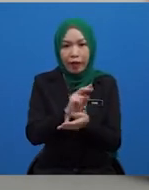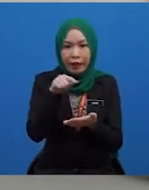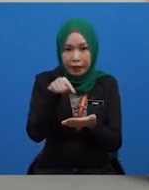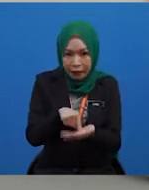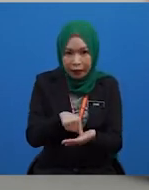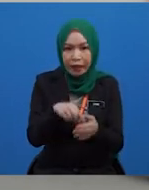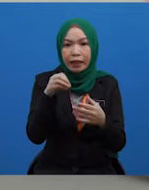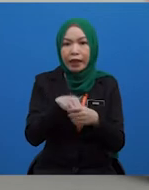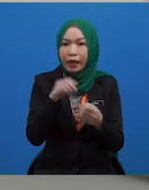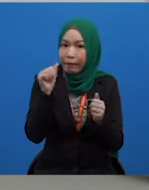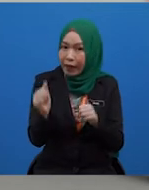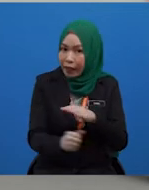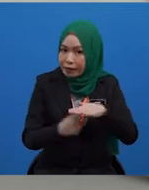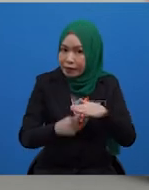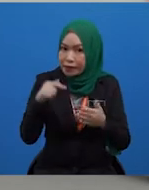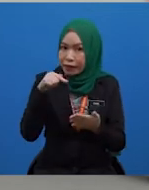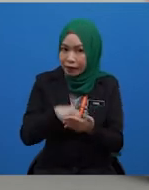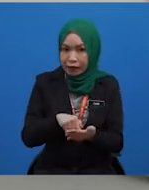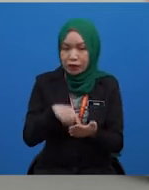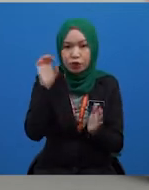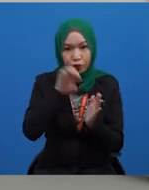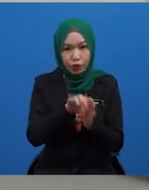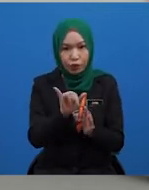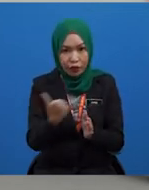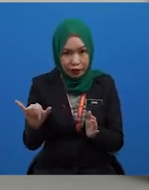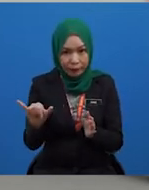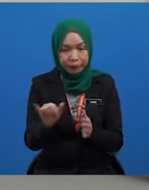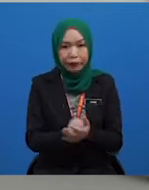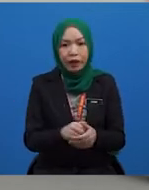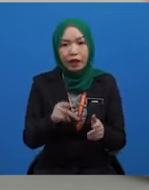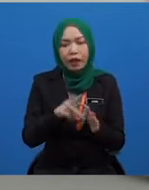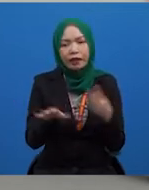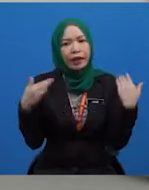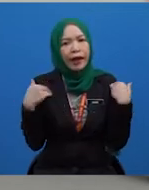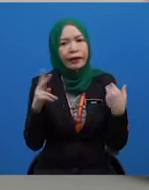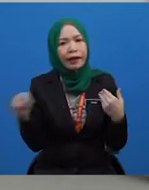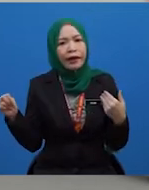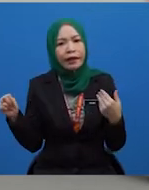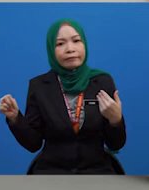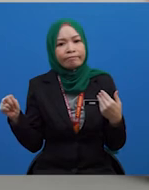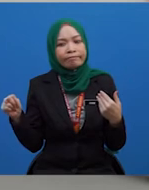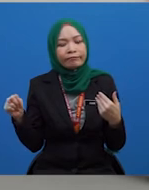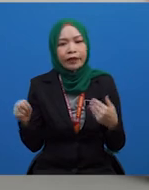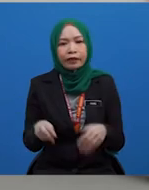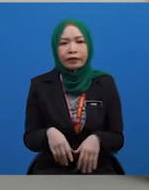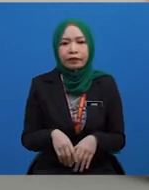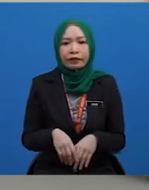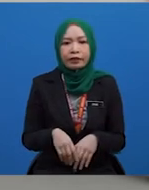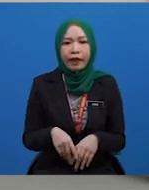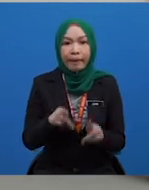situasi yang dialami oleh pengguna tersebut, faedah yang ingin dicari oleh pengguna tersebut, kadar